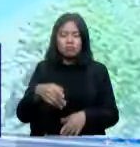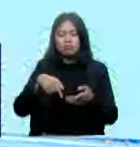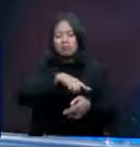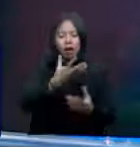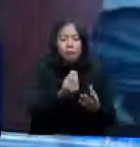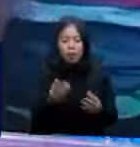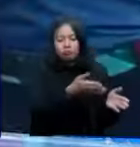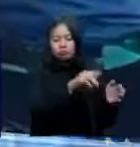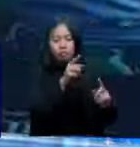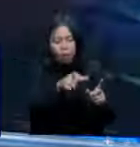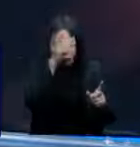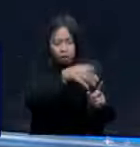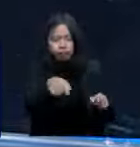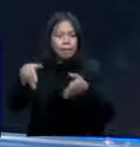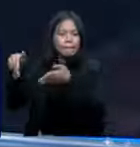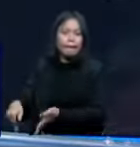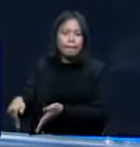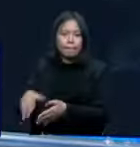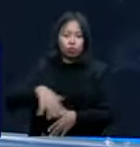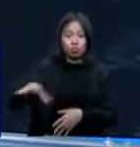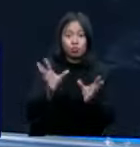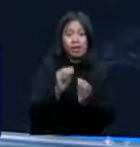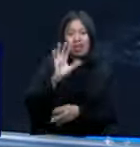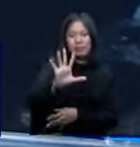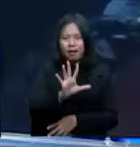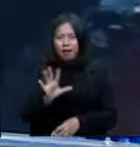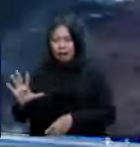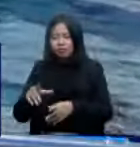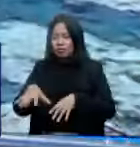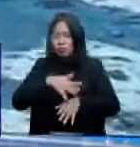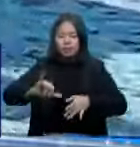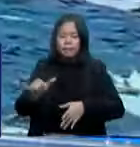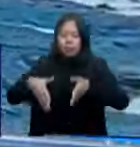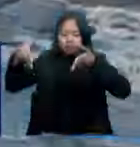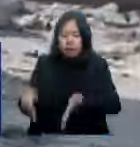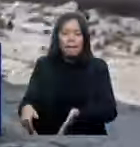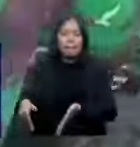dimakamkan kelima korban dimakamkan dalam satu liang lahat di wilayah zona